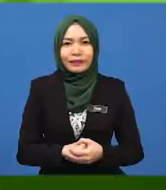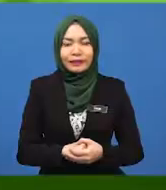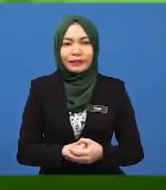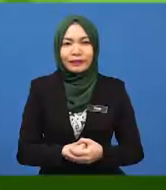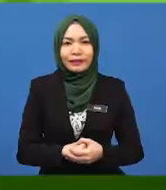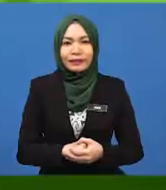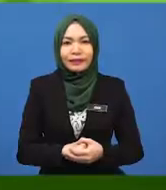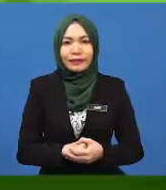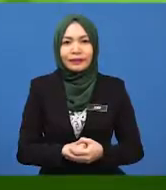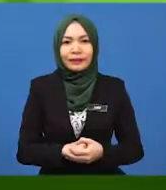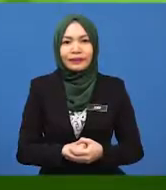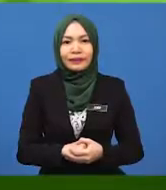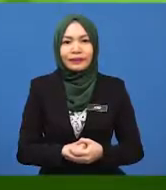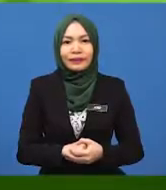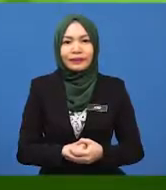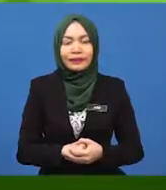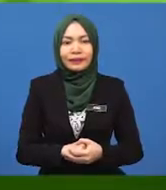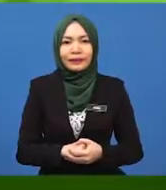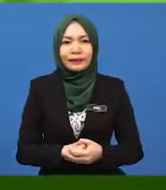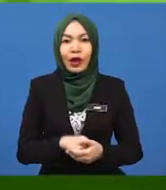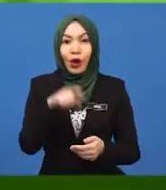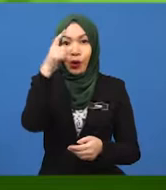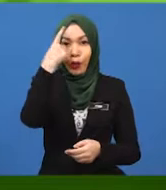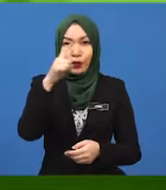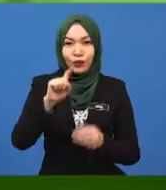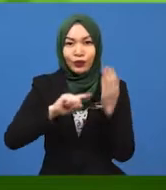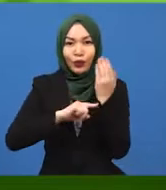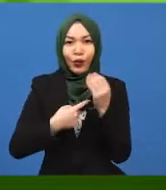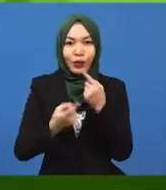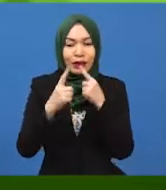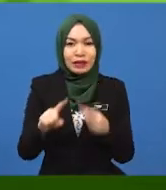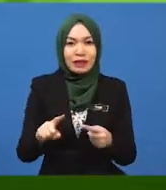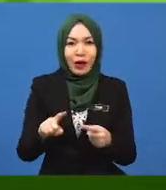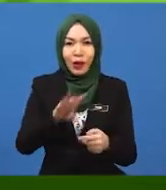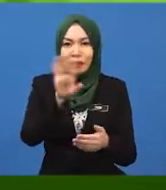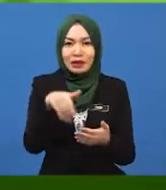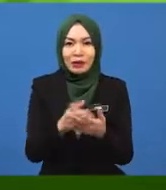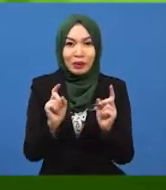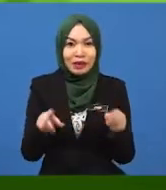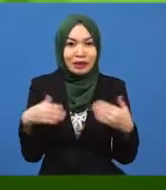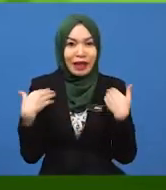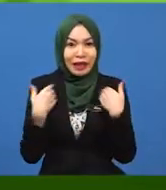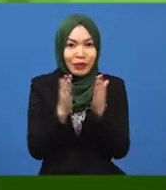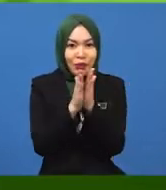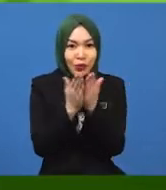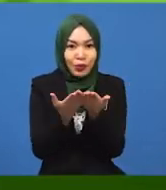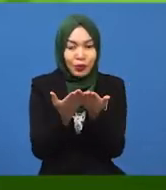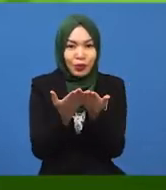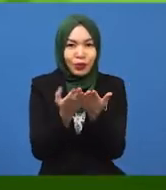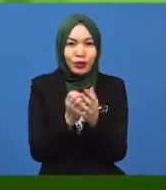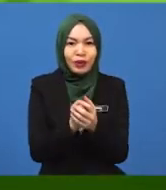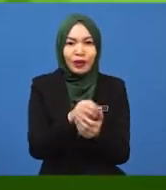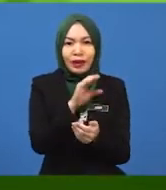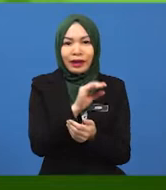Sebelum menjawab latihan, murid-murid dikehendaki menyediakan sebuah buku atau